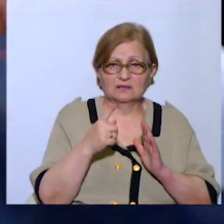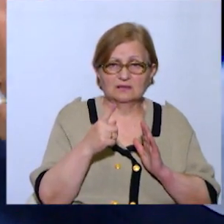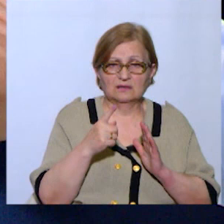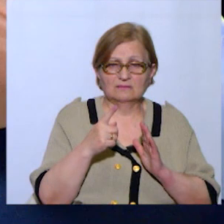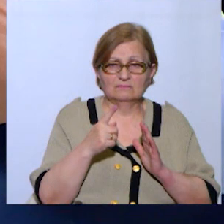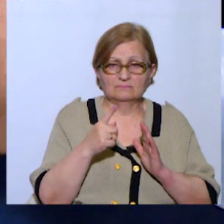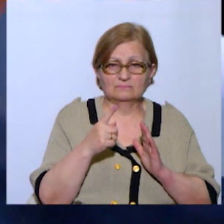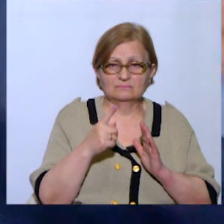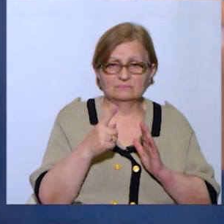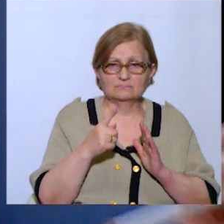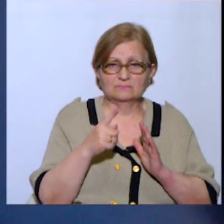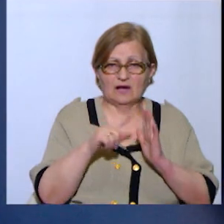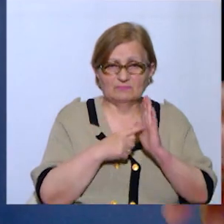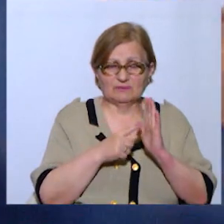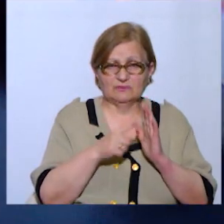1.94 მიასედს